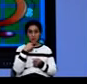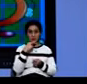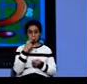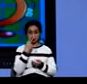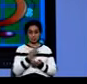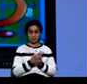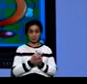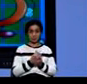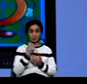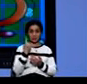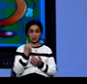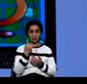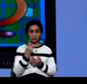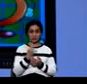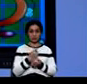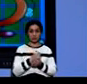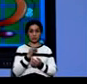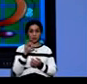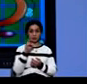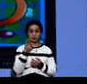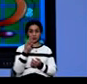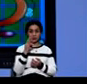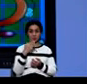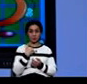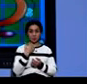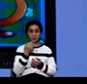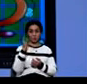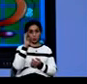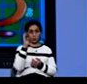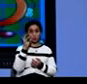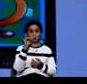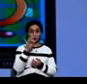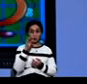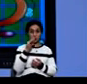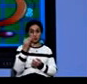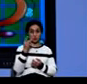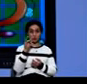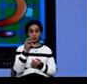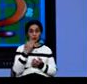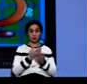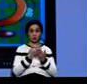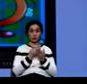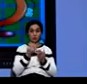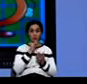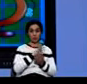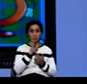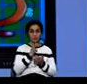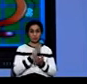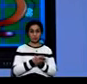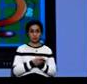олин. Один сонын біз мұрской род деген сөздерге нисбатан